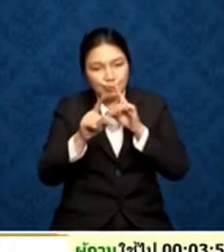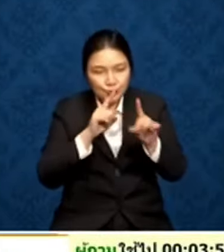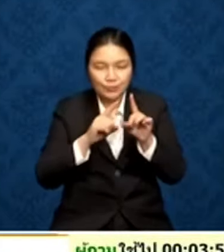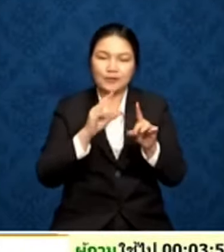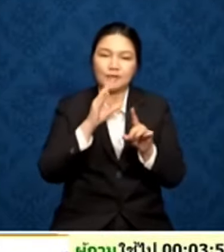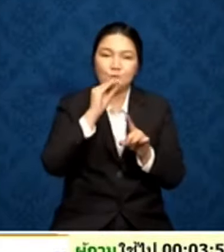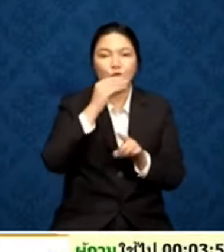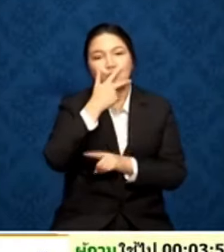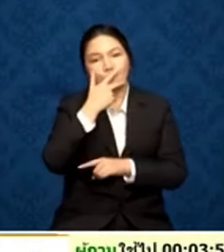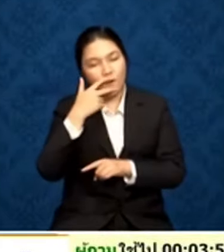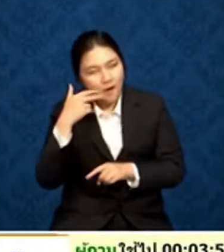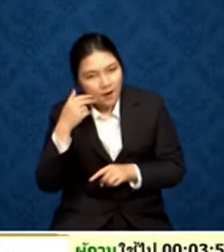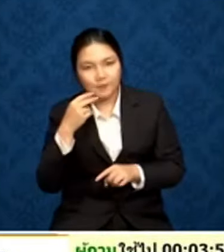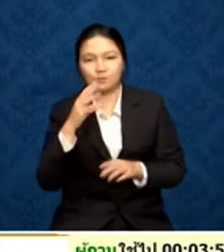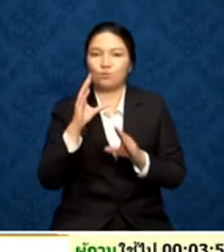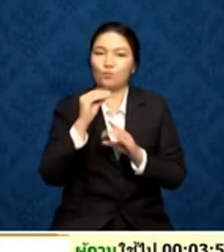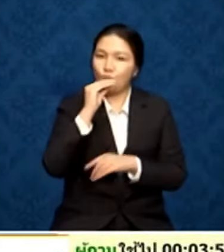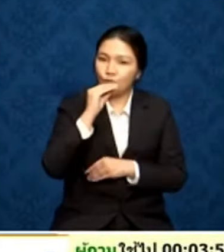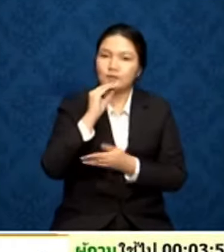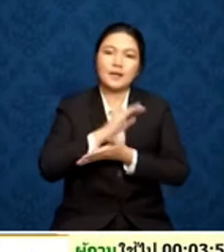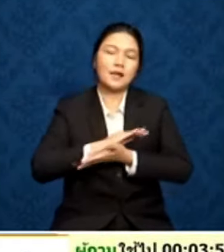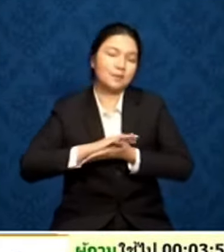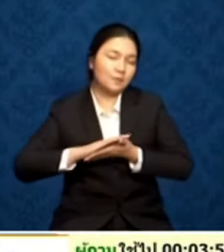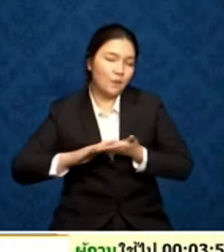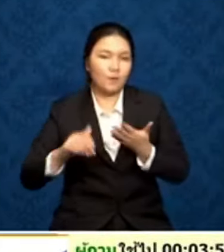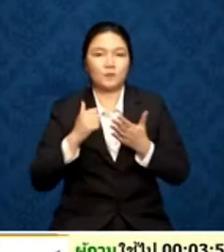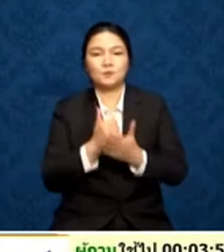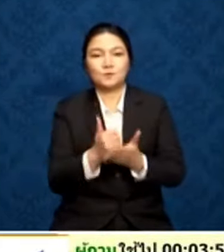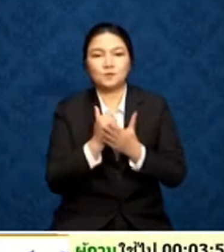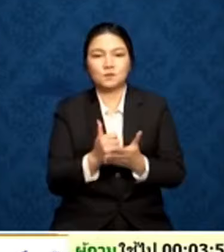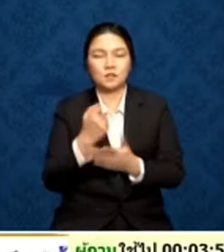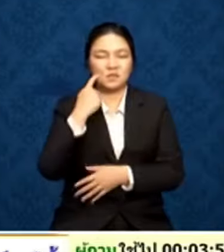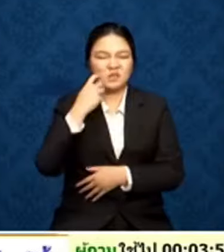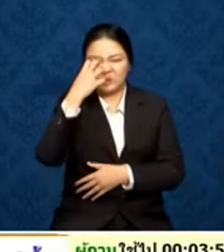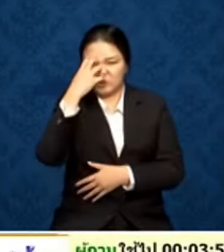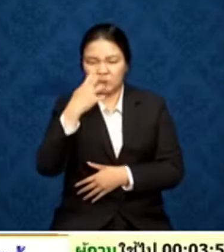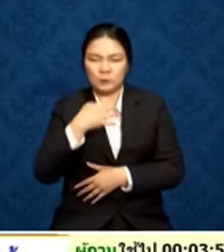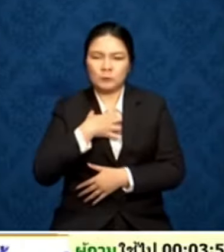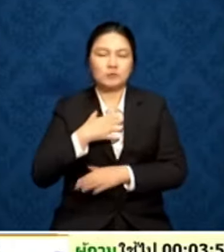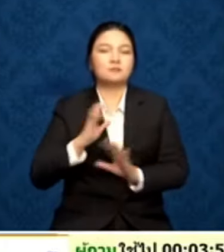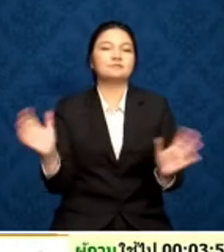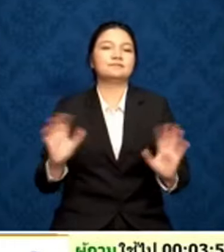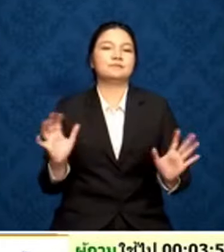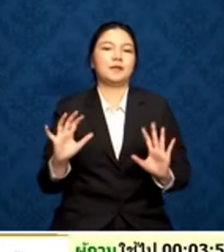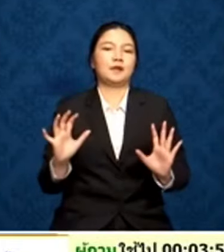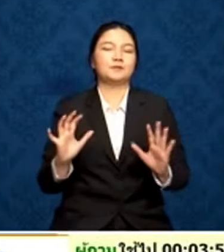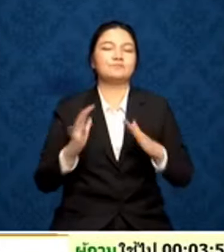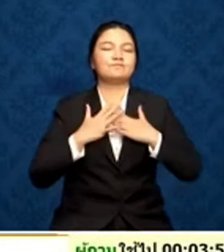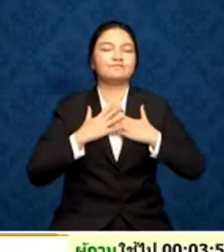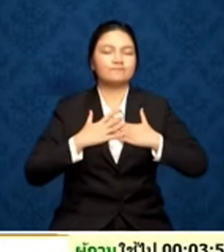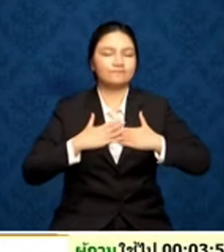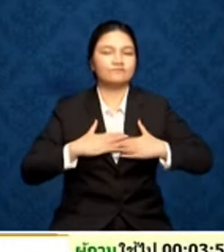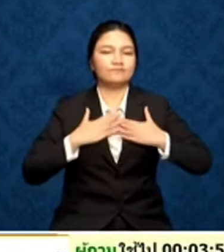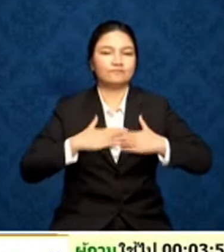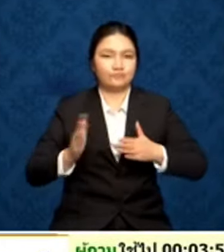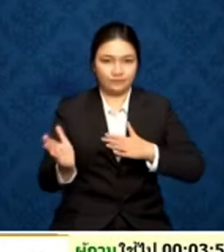ราะพิงเพื่อให้หลีกเลี่ยงจากความก้าวร้าวทุกสิ่งทุกอย่างสำหรับผู้ป่วยจิตเว